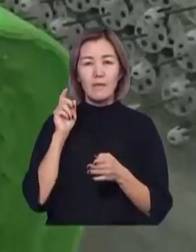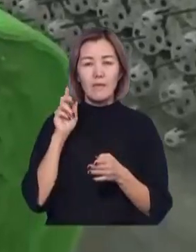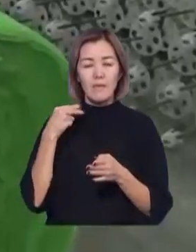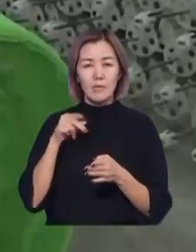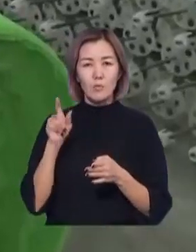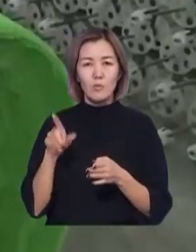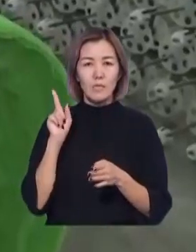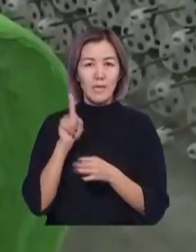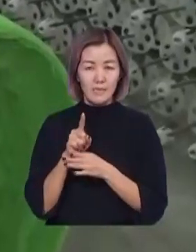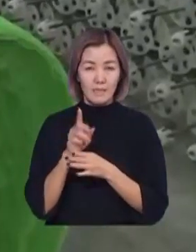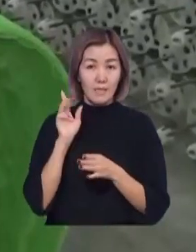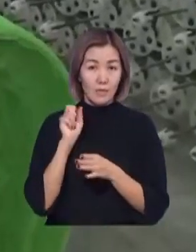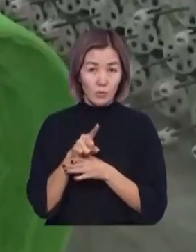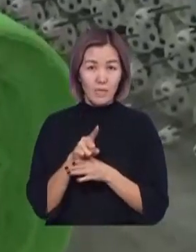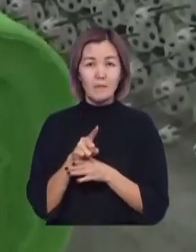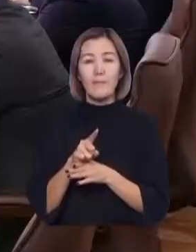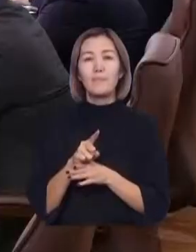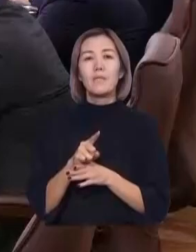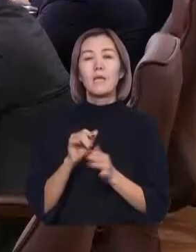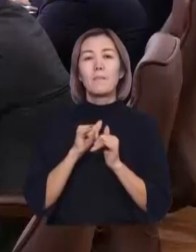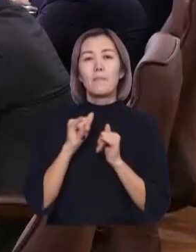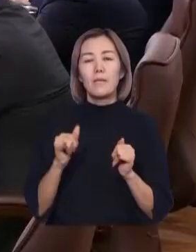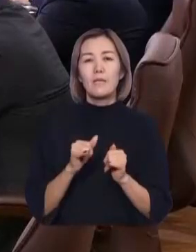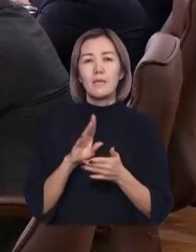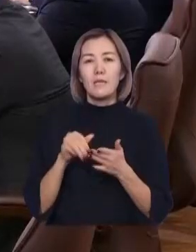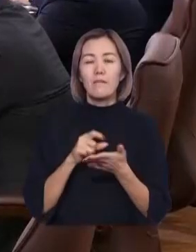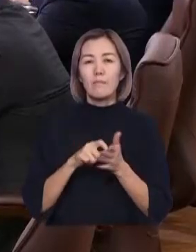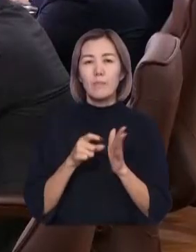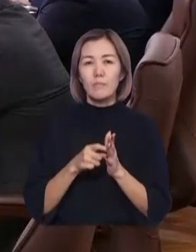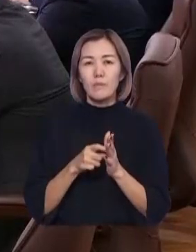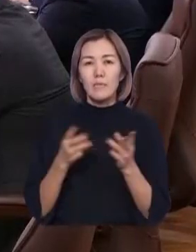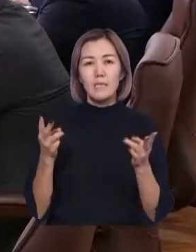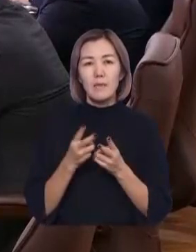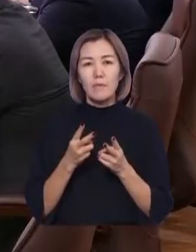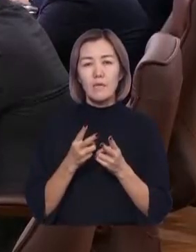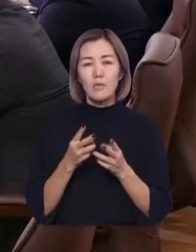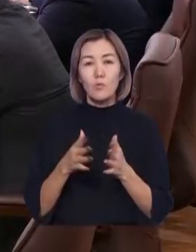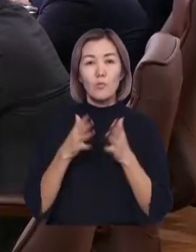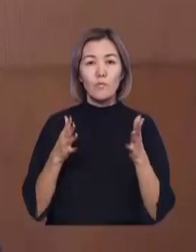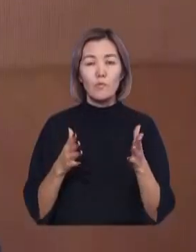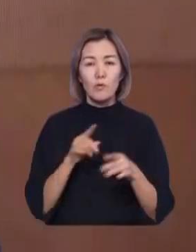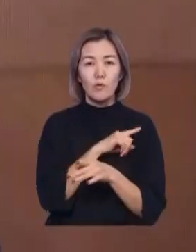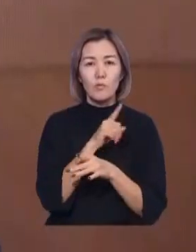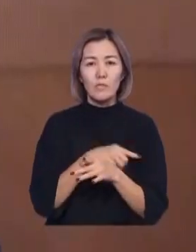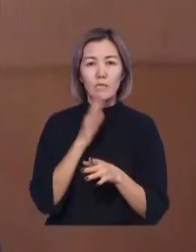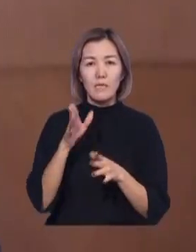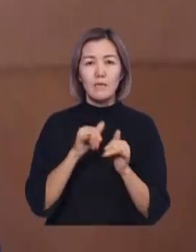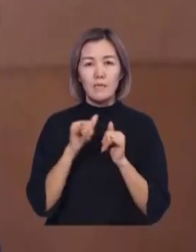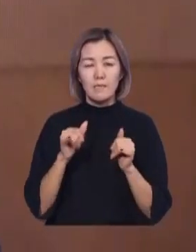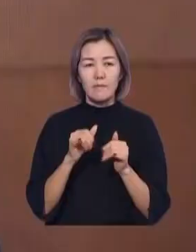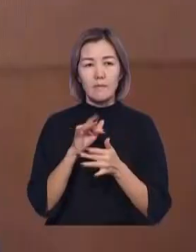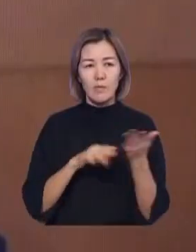государства несмотря на положительные показатели глава кабмина подчеркнул Что необходимо удвоить усилия Для дальнейшего